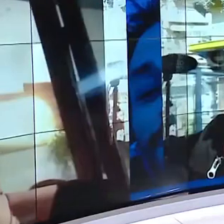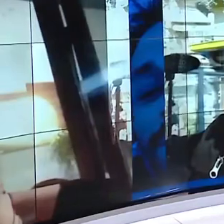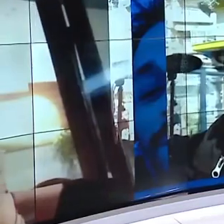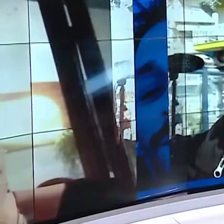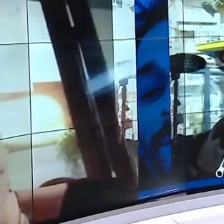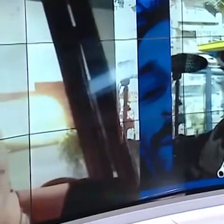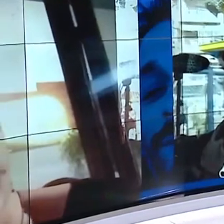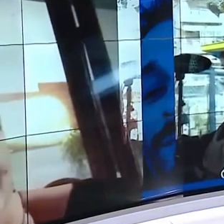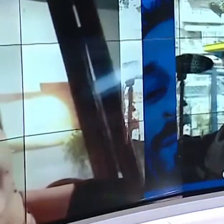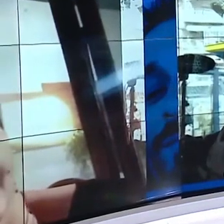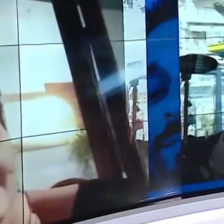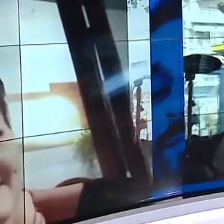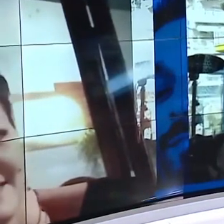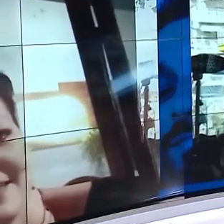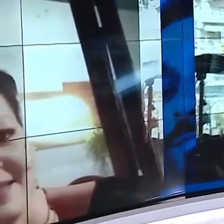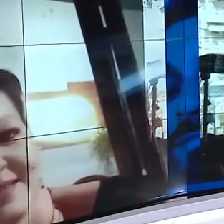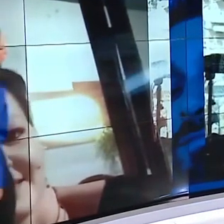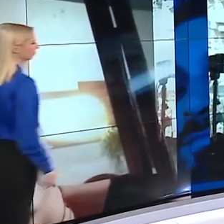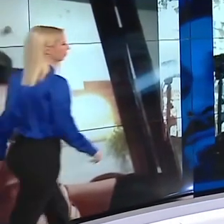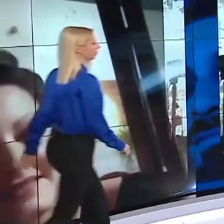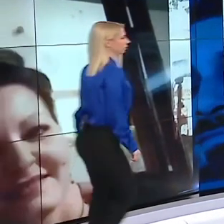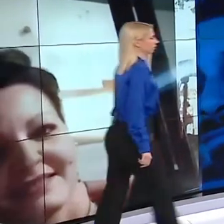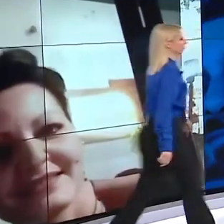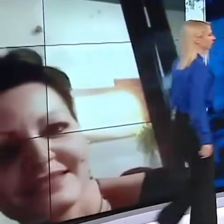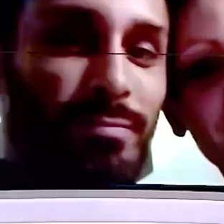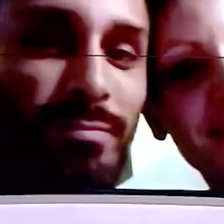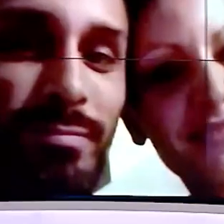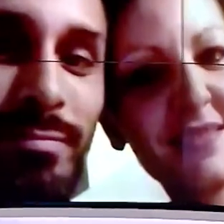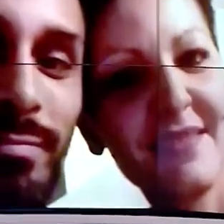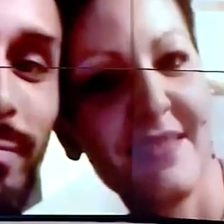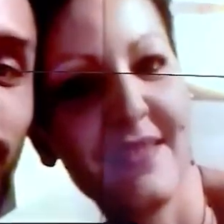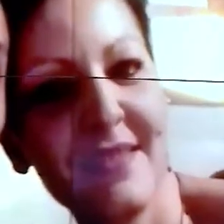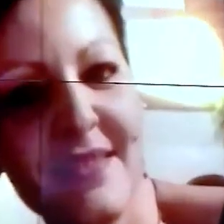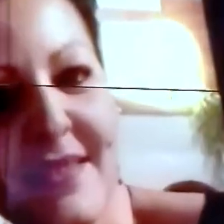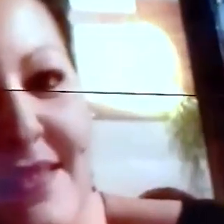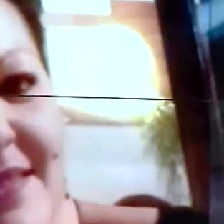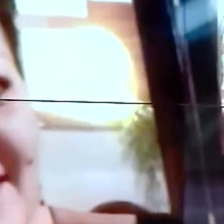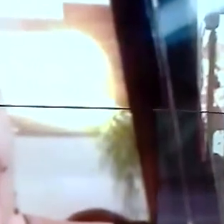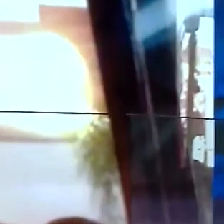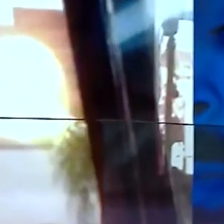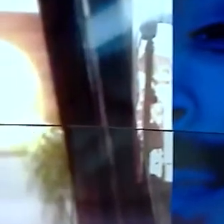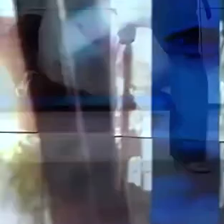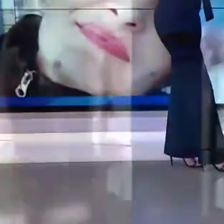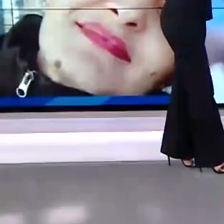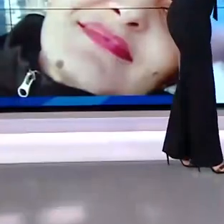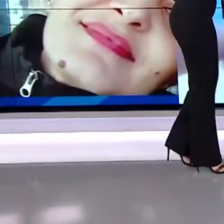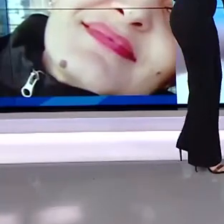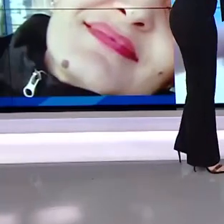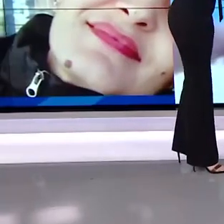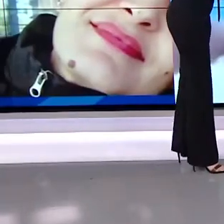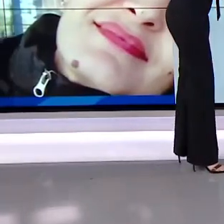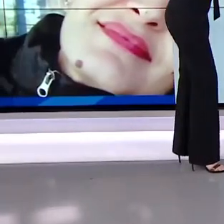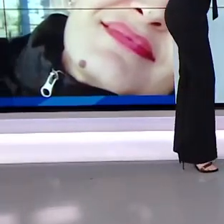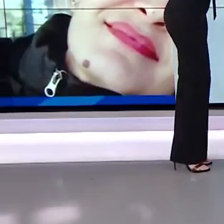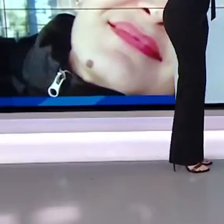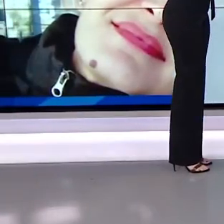προσπαθεί να μεθοδεύσει, να μηχανευτεί ο άνθρωπος αυτός. Γιατί όταν υπάρχουν όλα αυτά τα ντοκουμέντα, απλά θα δει αν μπορεί να βρει